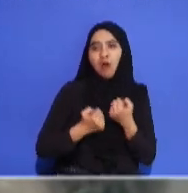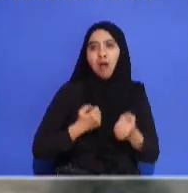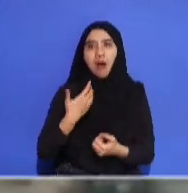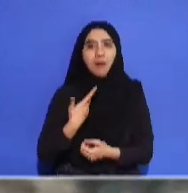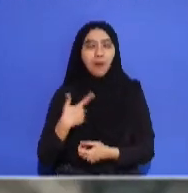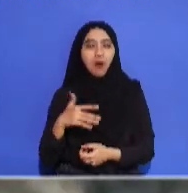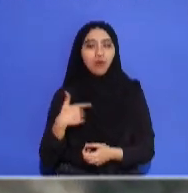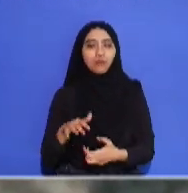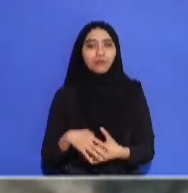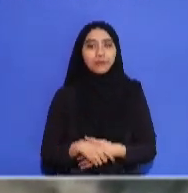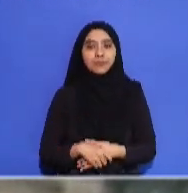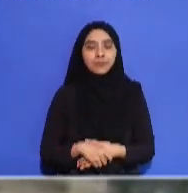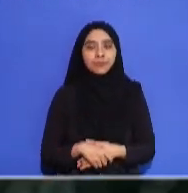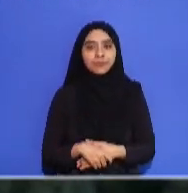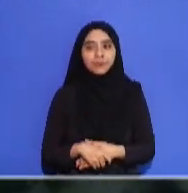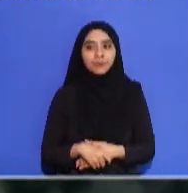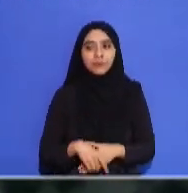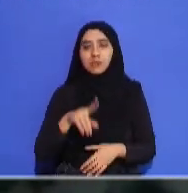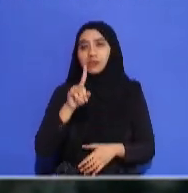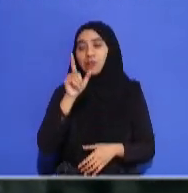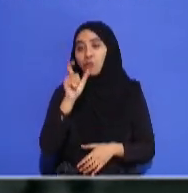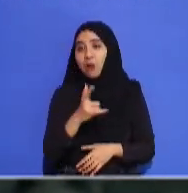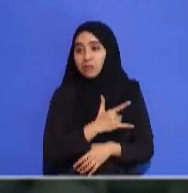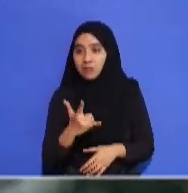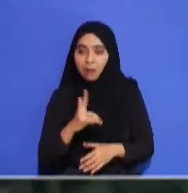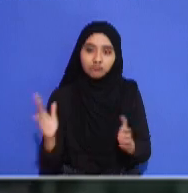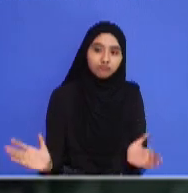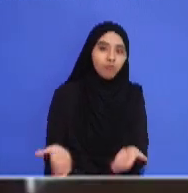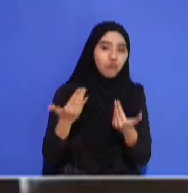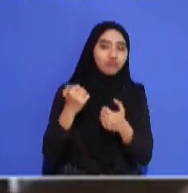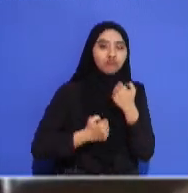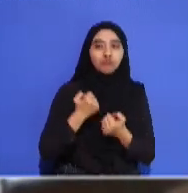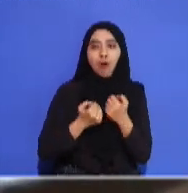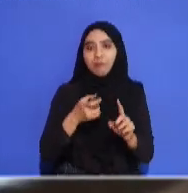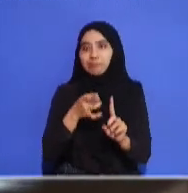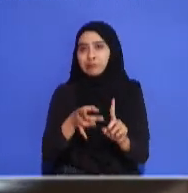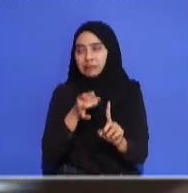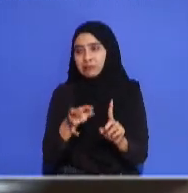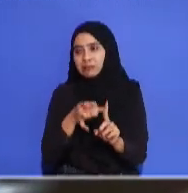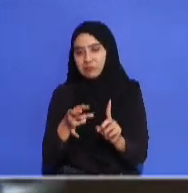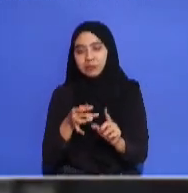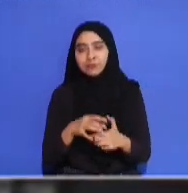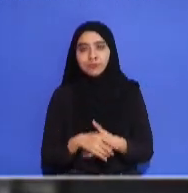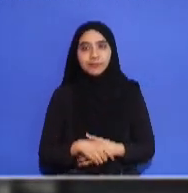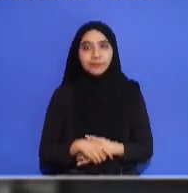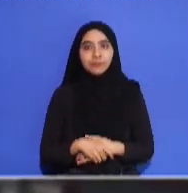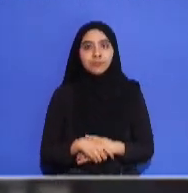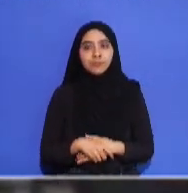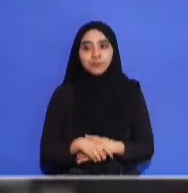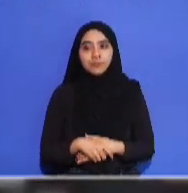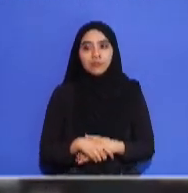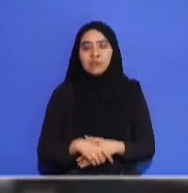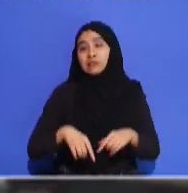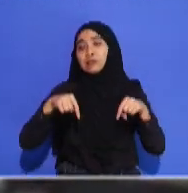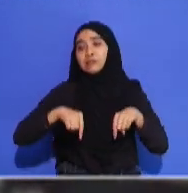Wedal sakmenika namung kantun setunggal pengrajin kemawon ingkang tasih makarya inggih menika Mbok Ilah. Wekdal sak